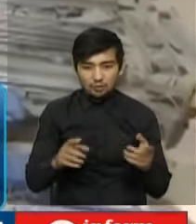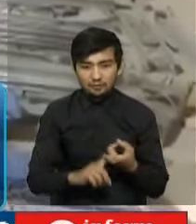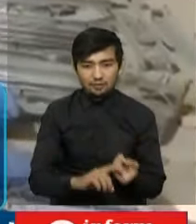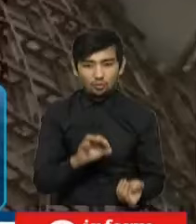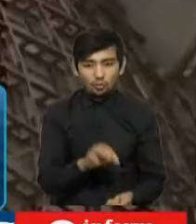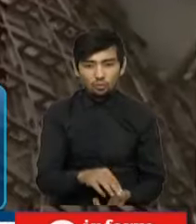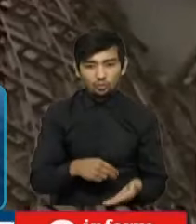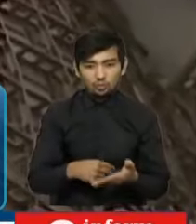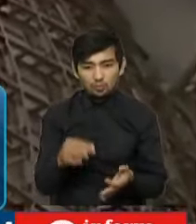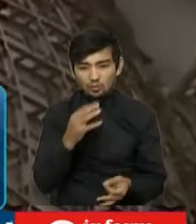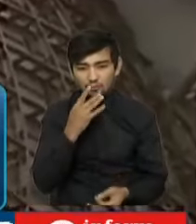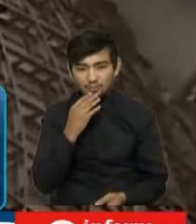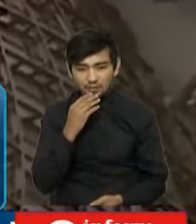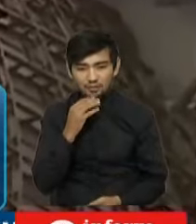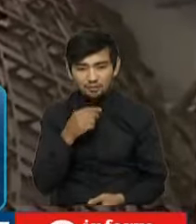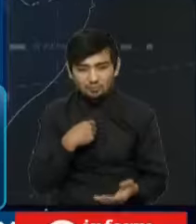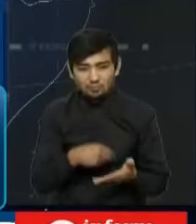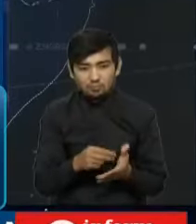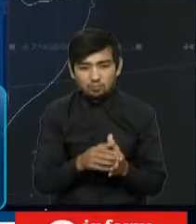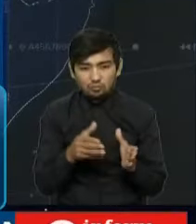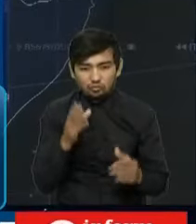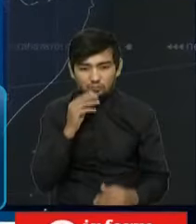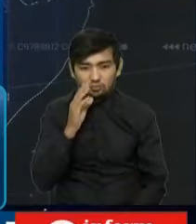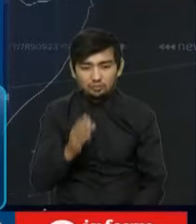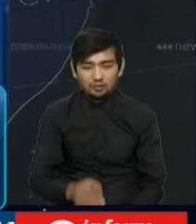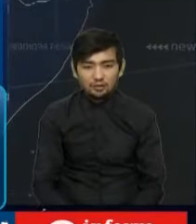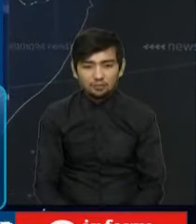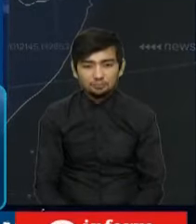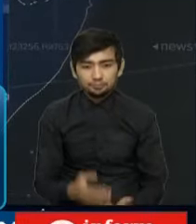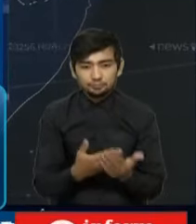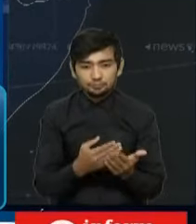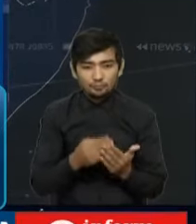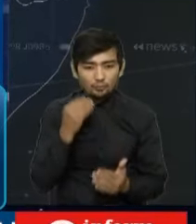покупаемой из-за рубежа электроэнергии. Например, в Турции начали